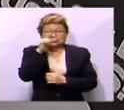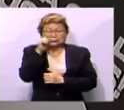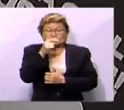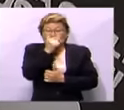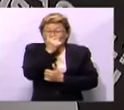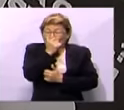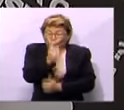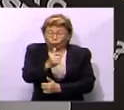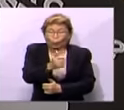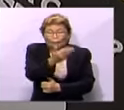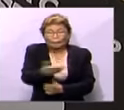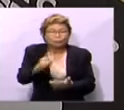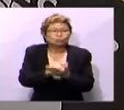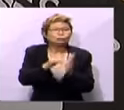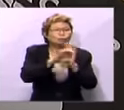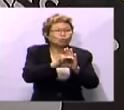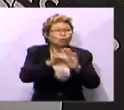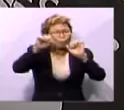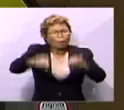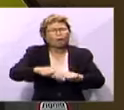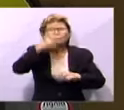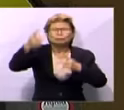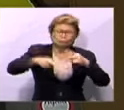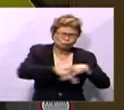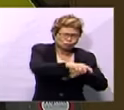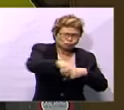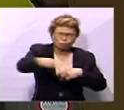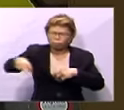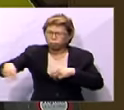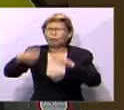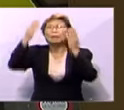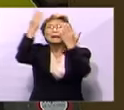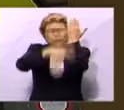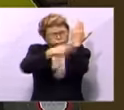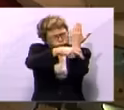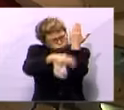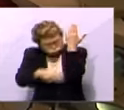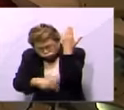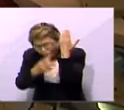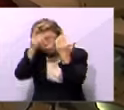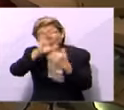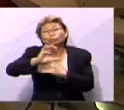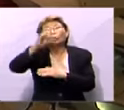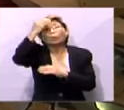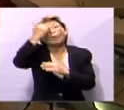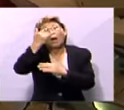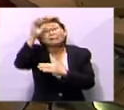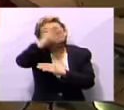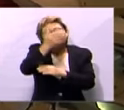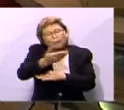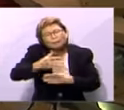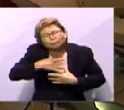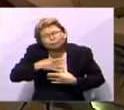sesuatu barangan. Buktinya, mereka sanggup menjelajah ke seluruh pelosok negara semata-mata bagi mendapatkan barangan yang